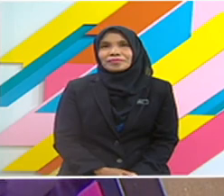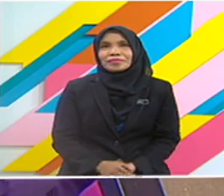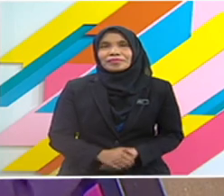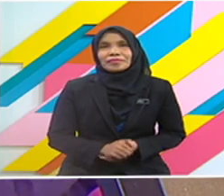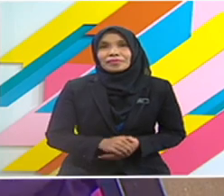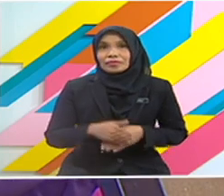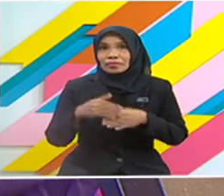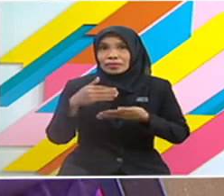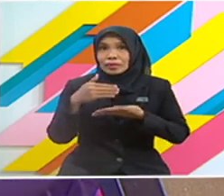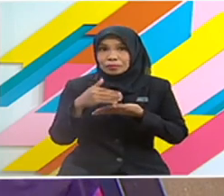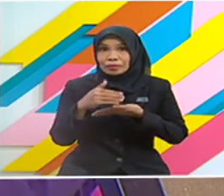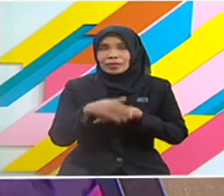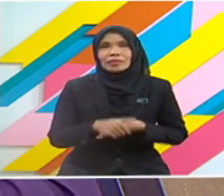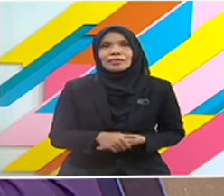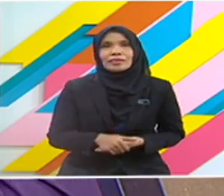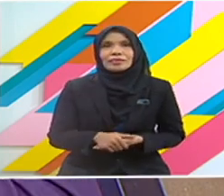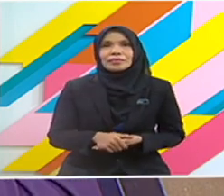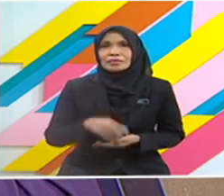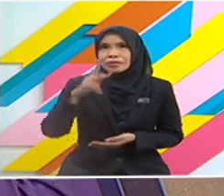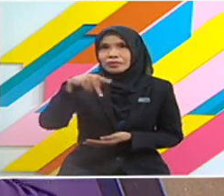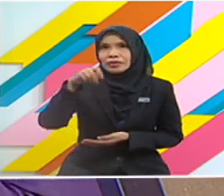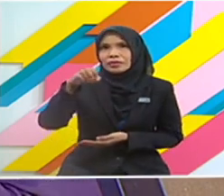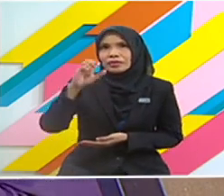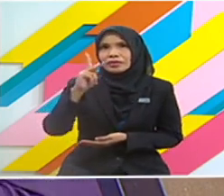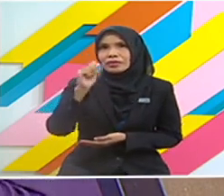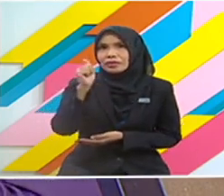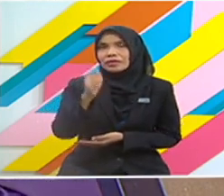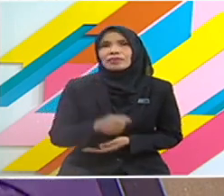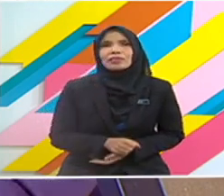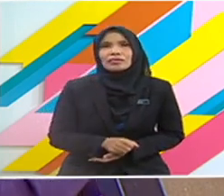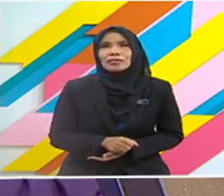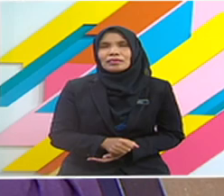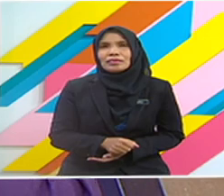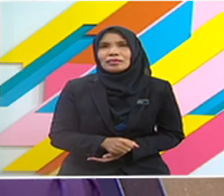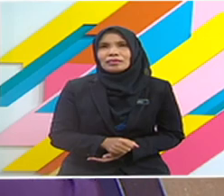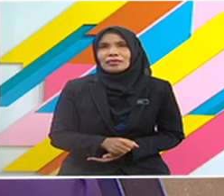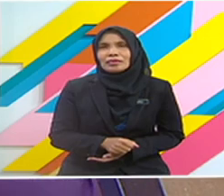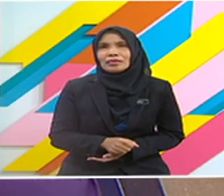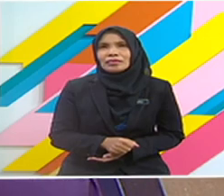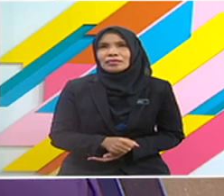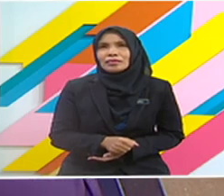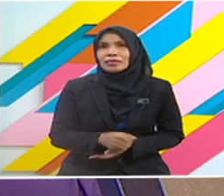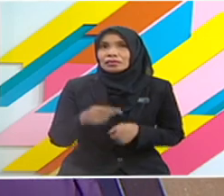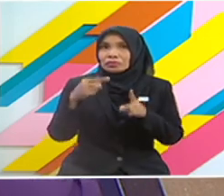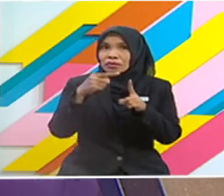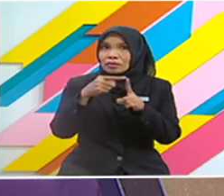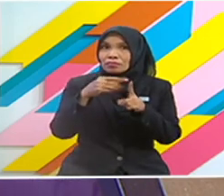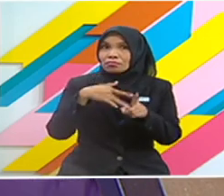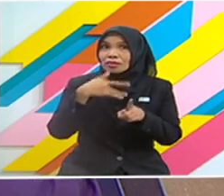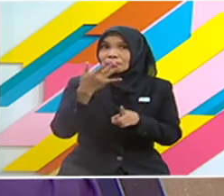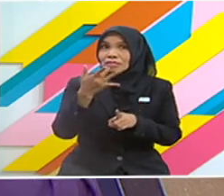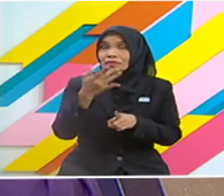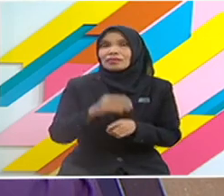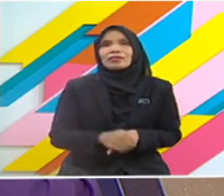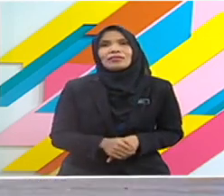okey, yang ni sangat sensitif kepada rasa masin. Macam garam. Macam garam tadi kita rasa masin. Masinnya cikgu